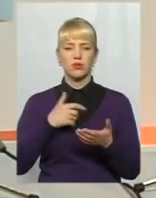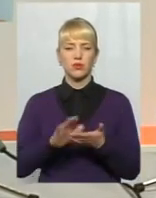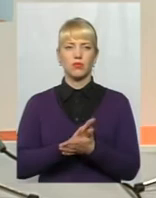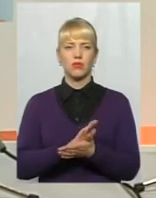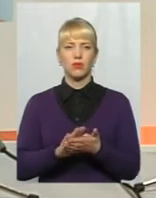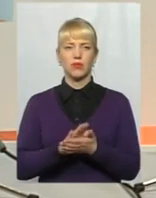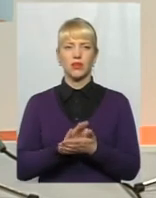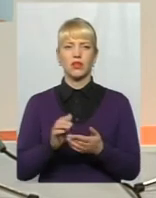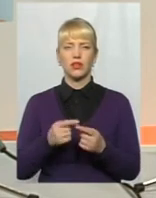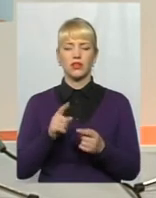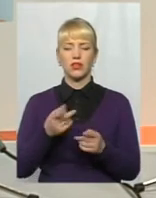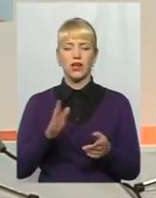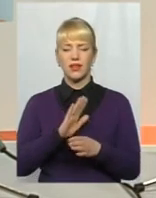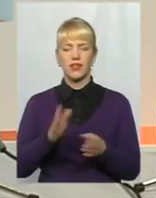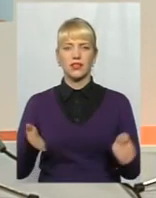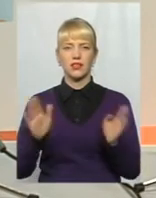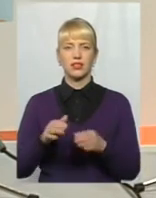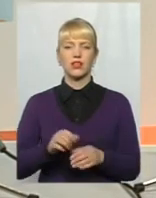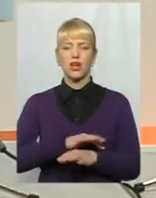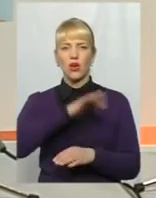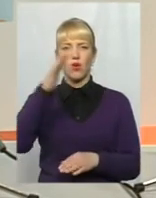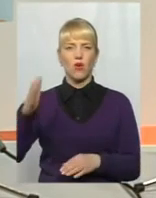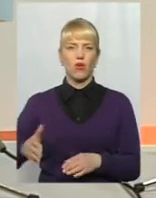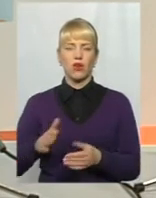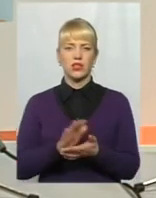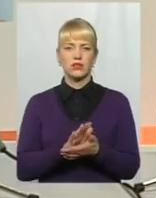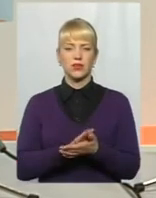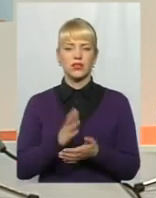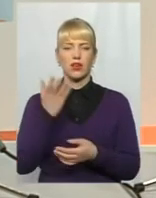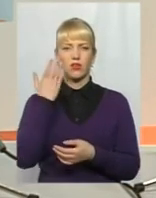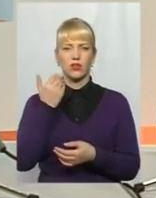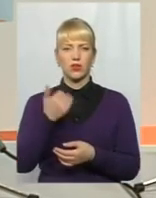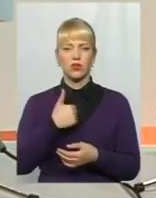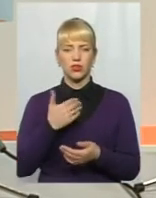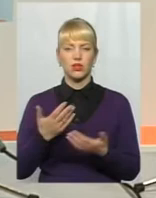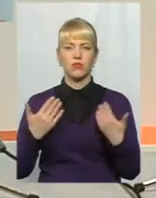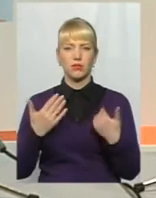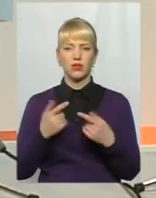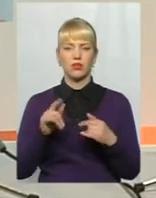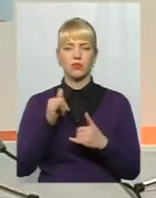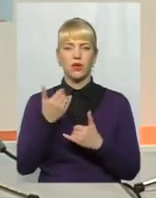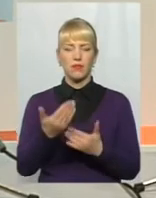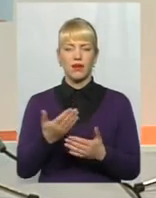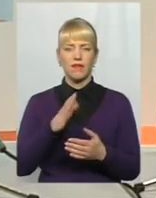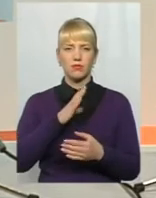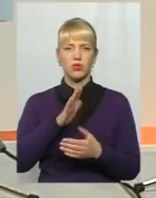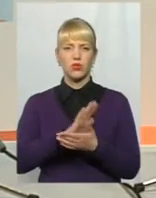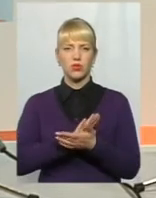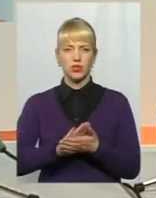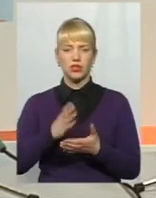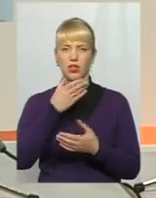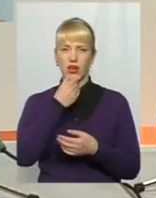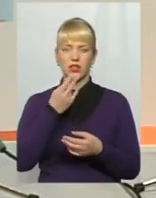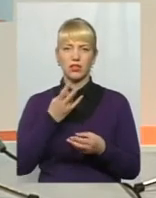ці гори сміття. Тому що кожен раз, коли йдете відпочивати, ви шукаєте, де чисте місце, ви ж хочете сидіти, щоб було біля вас гарно, то і лишіть після себе, щоб було